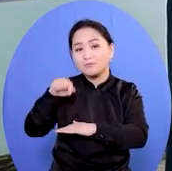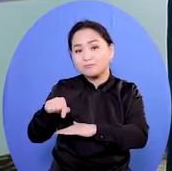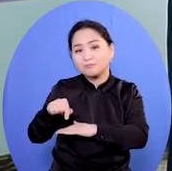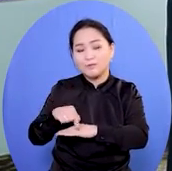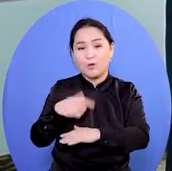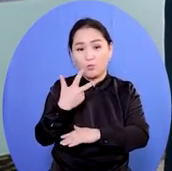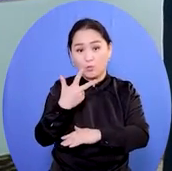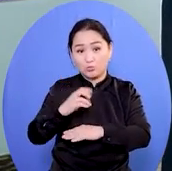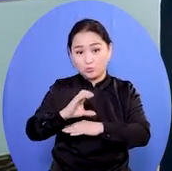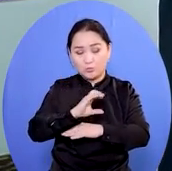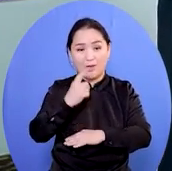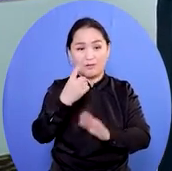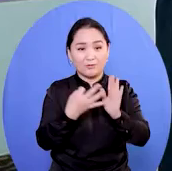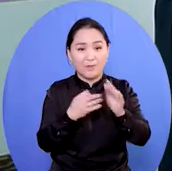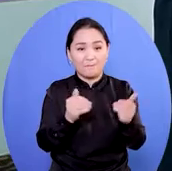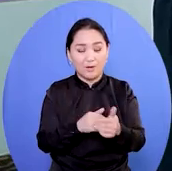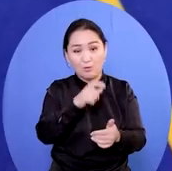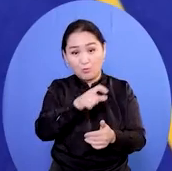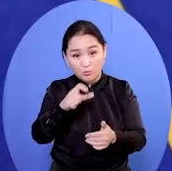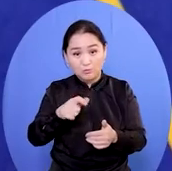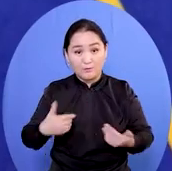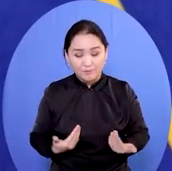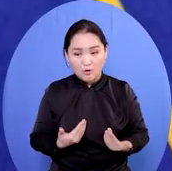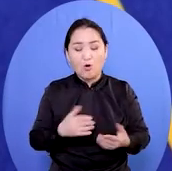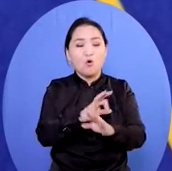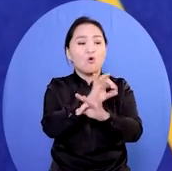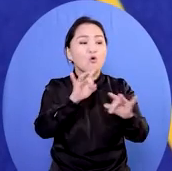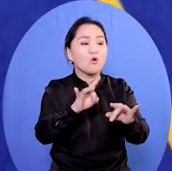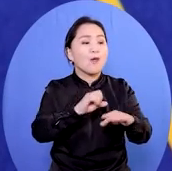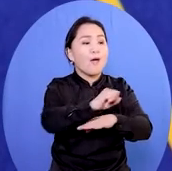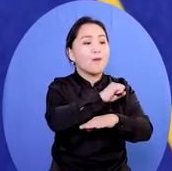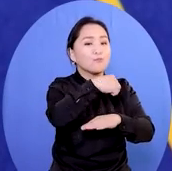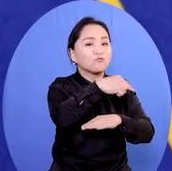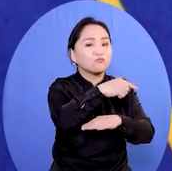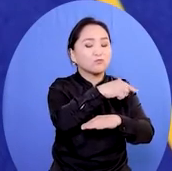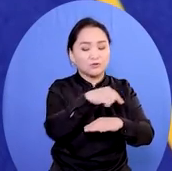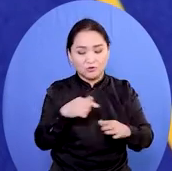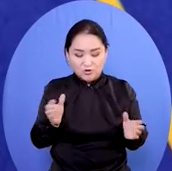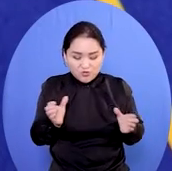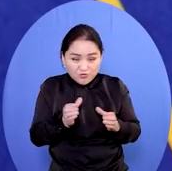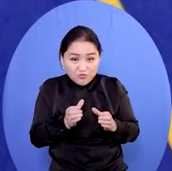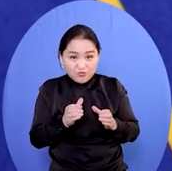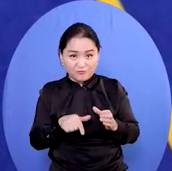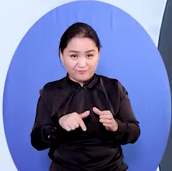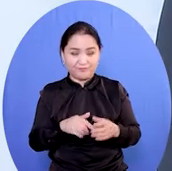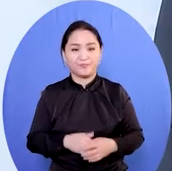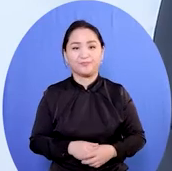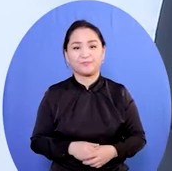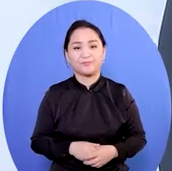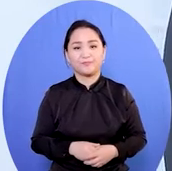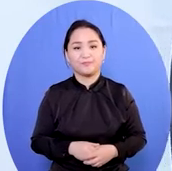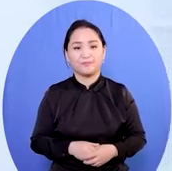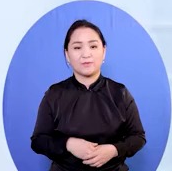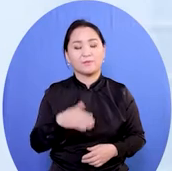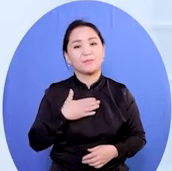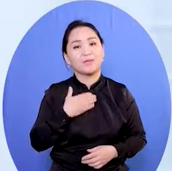онцлогтой 3 сумтай 18,000 хүн амтай, харьцангуй бусад одоо орон нутгийн аймагуудыг бодох юм бол цомхон зохион байгуулалттай. За